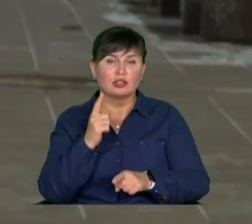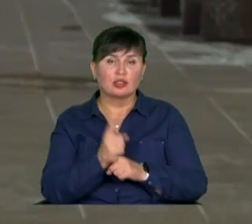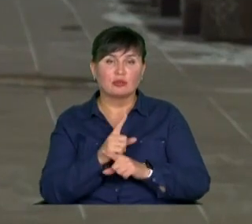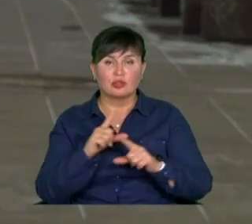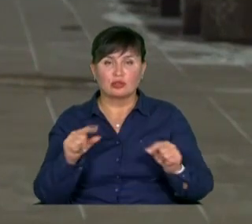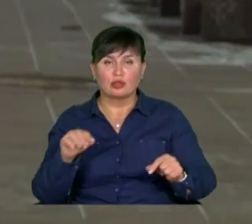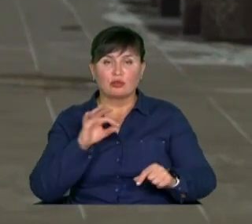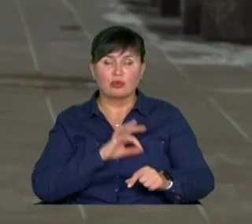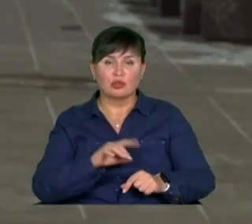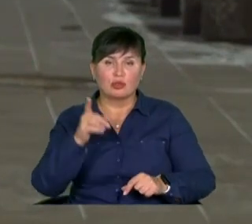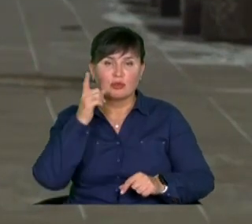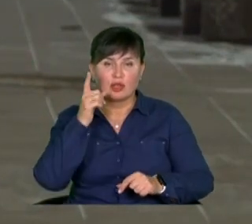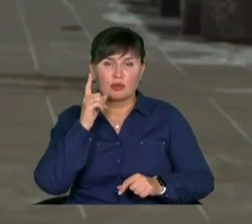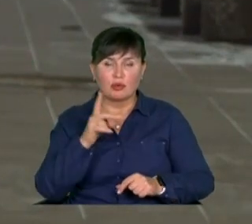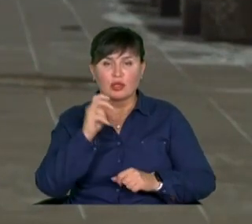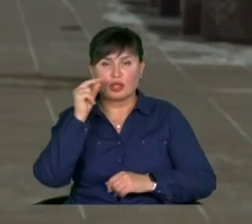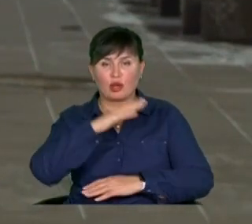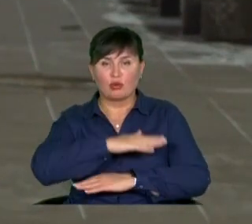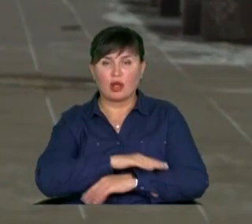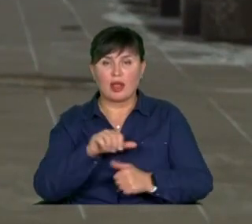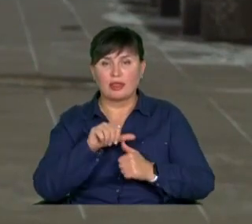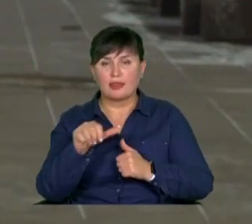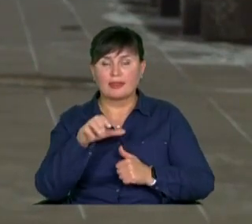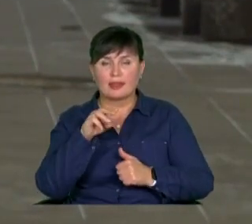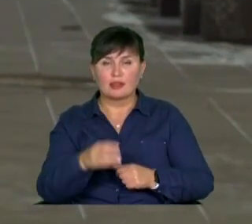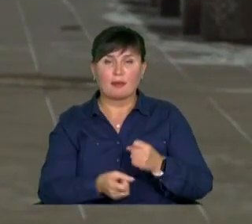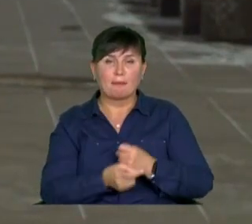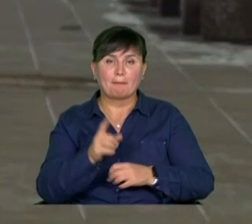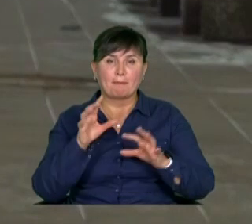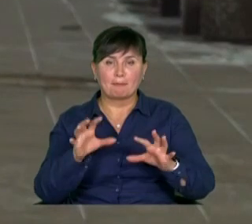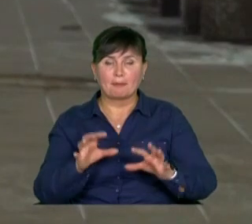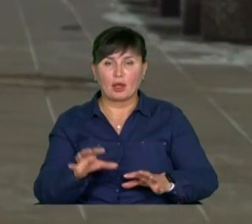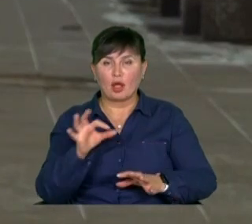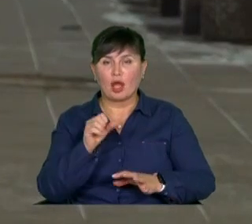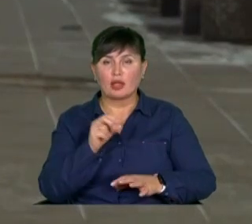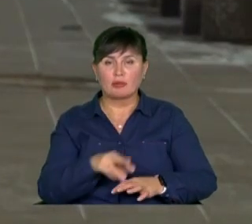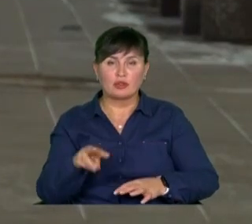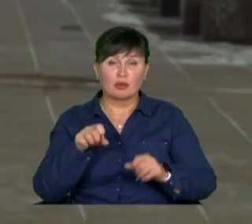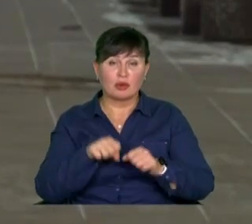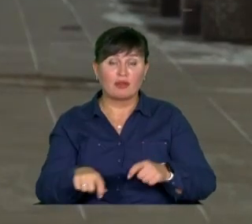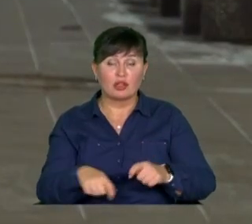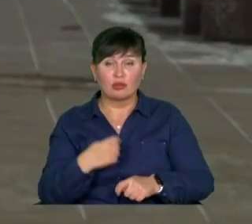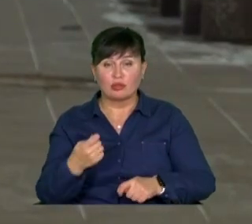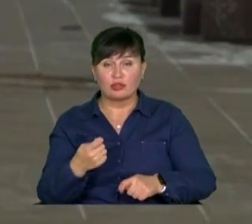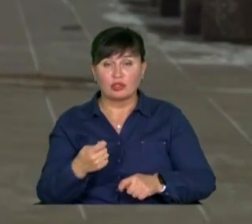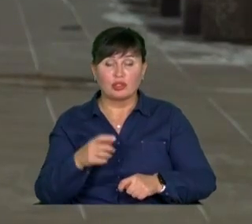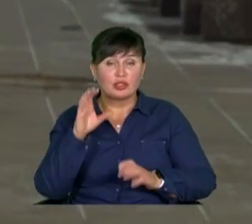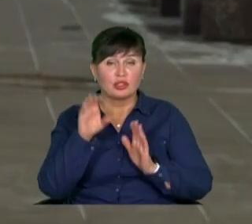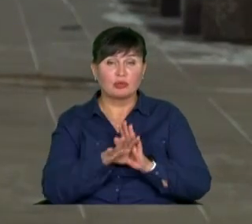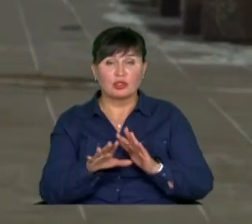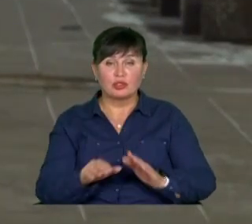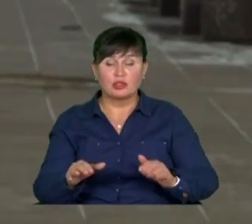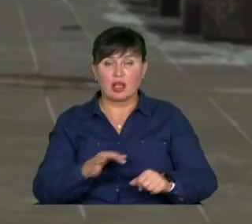школьникам пользоваться мобильными телефонами на уроках. Отдельная статья появится в кодексе об административных правонарушениях. За непослушание